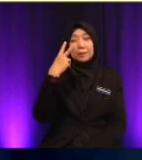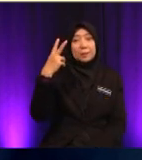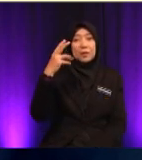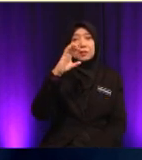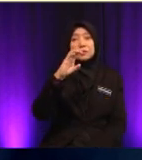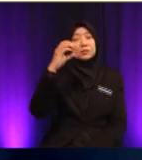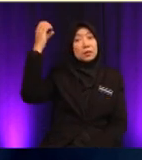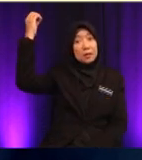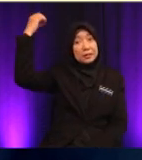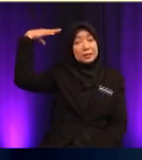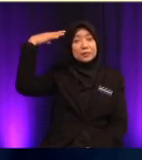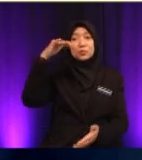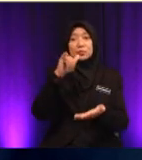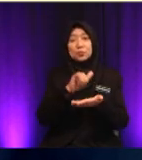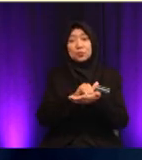cahaya